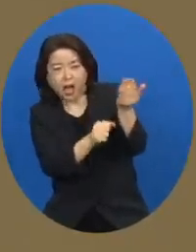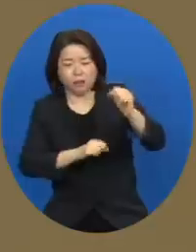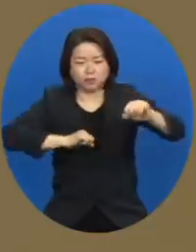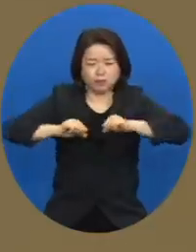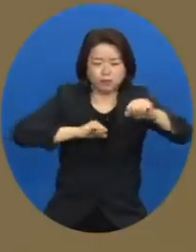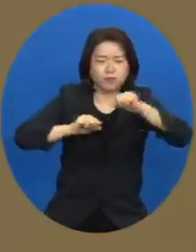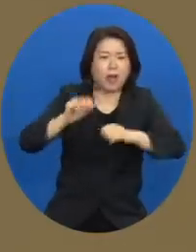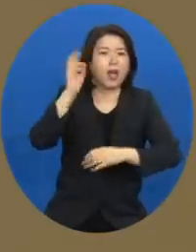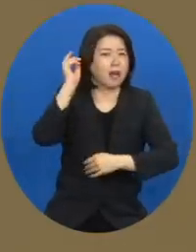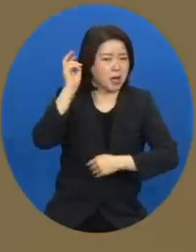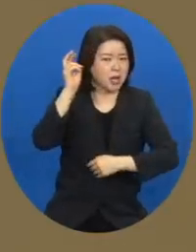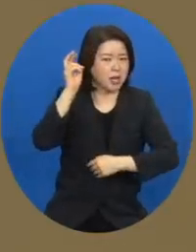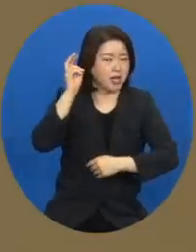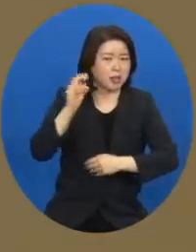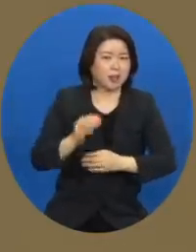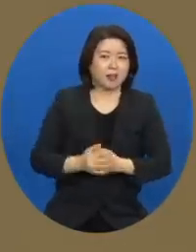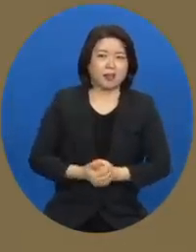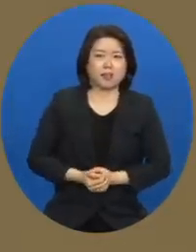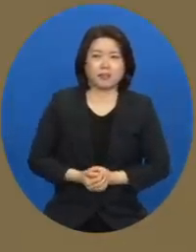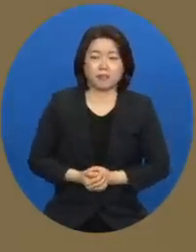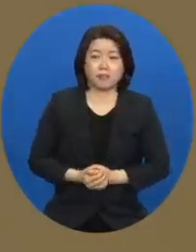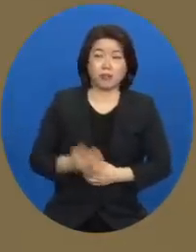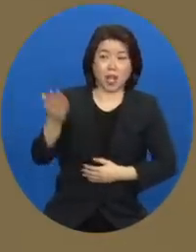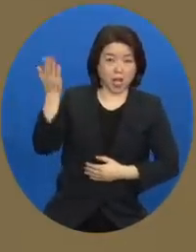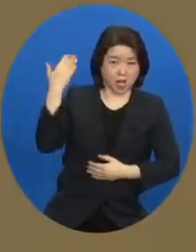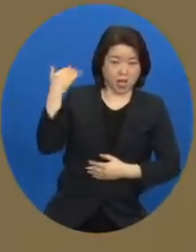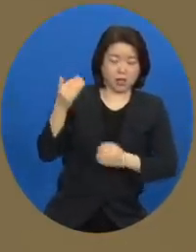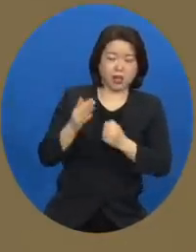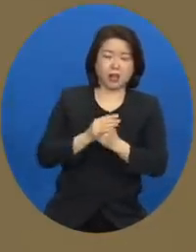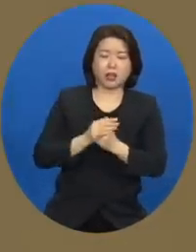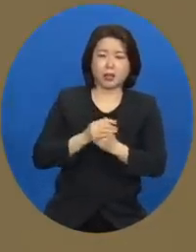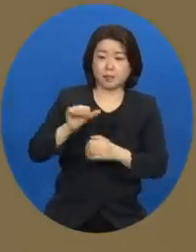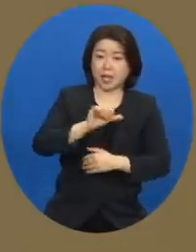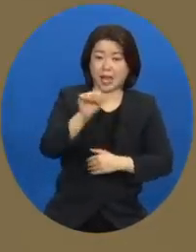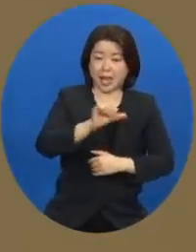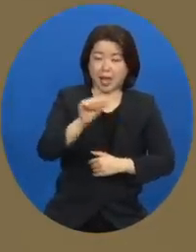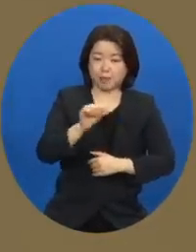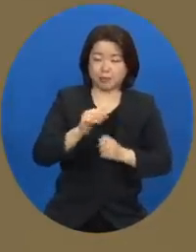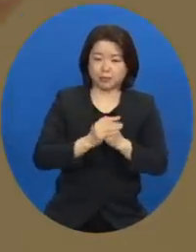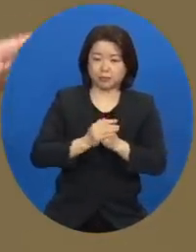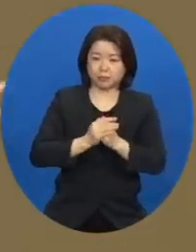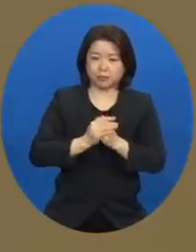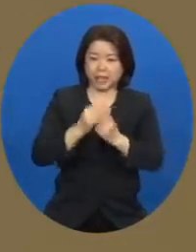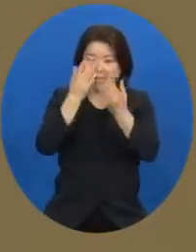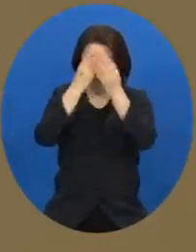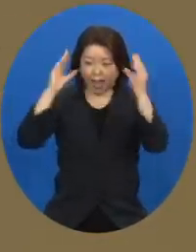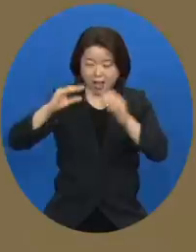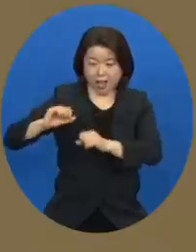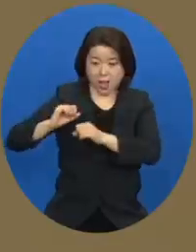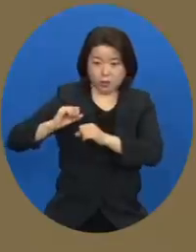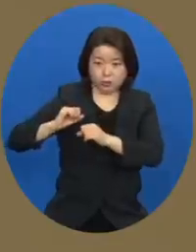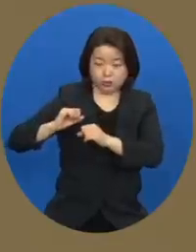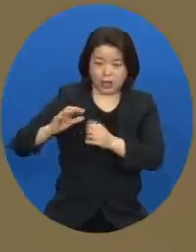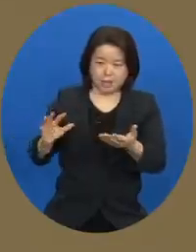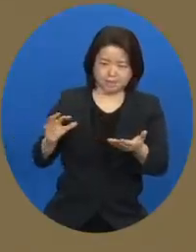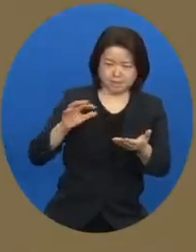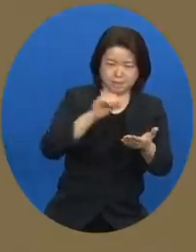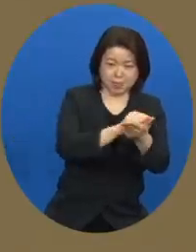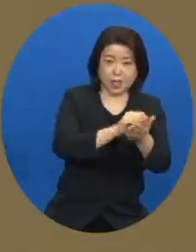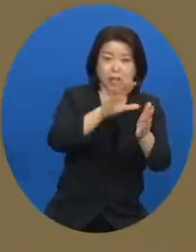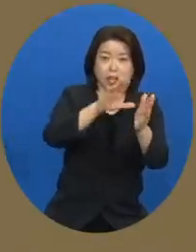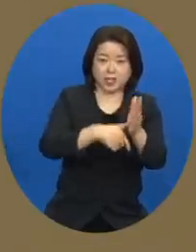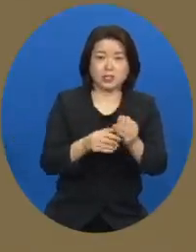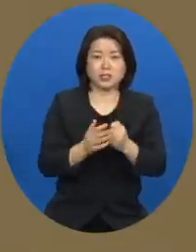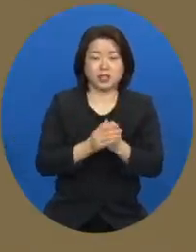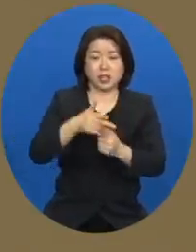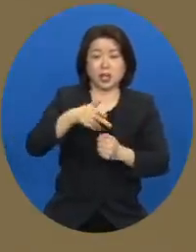몸부림치지 않겠습니까? 지난번 아프가니스탄이 탈레반에 완전히 점령당했을 때,